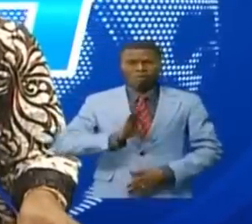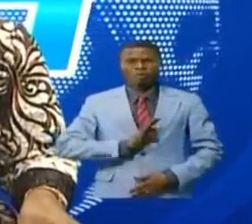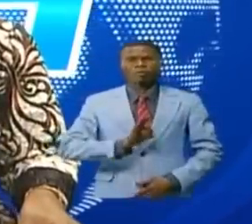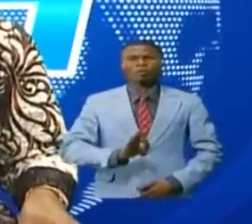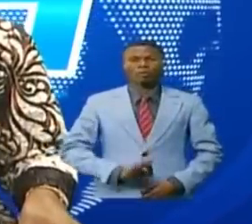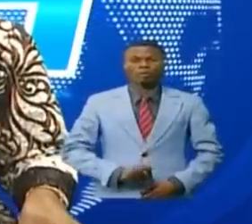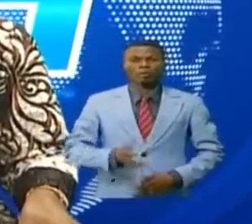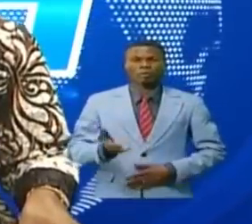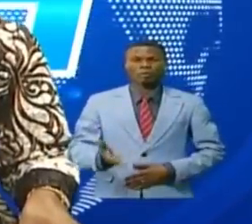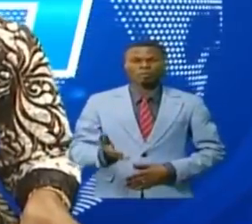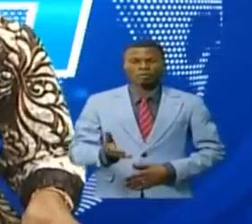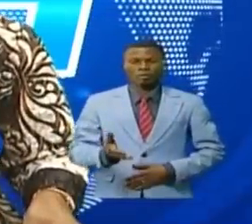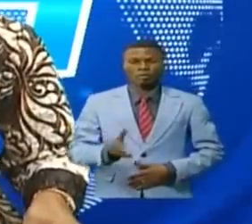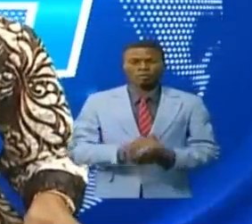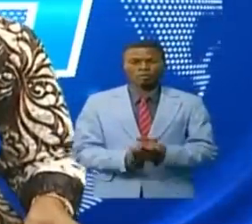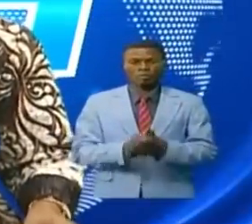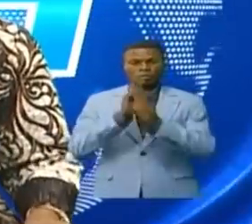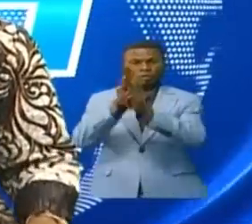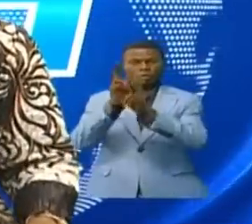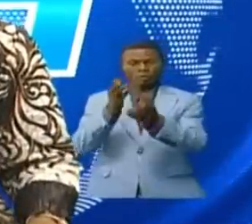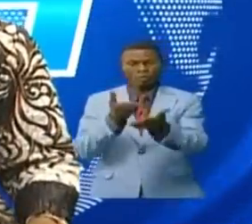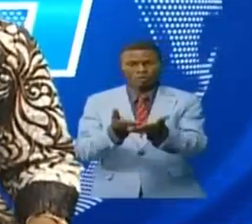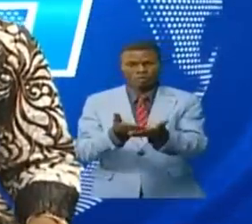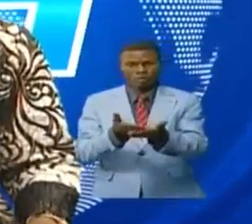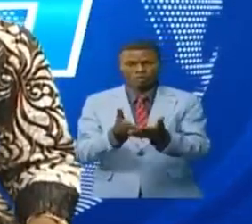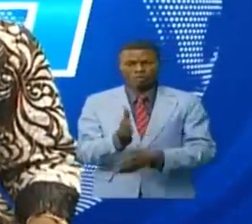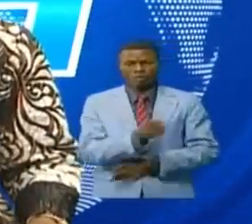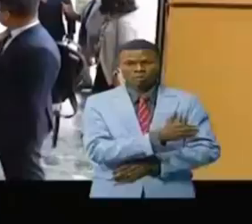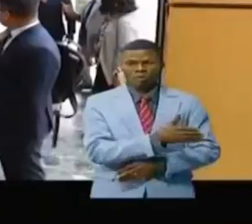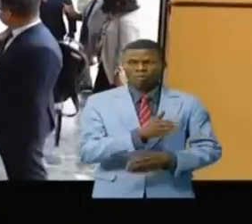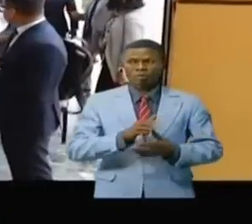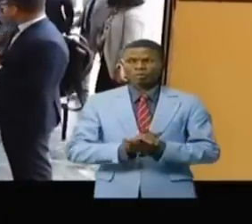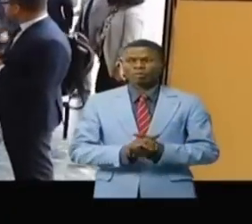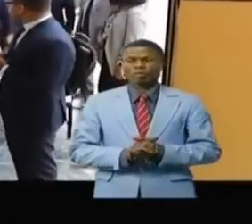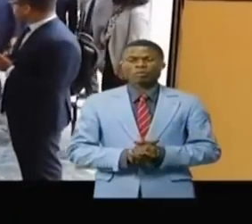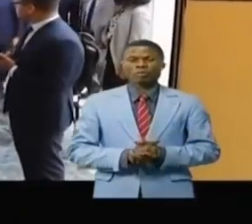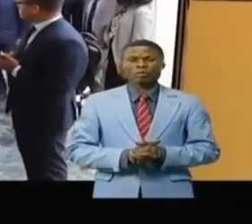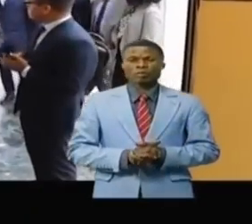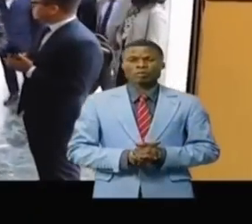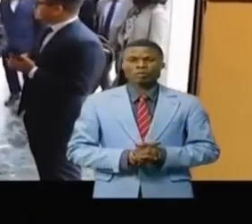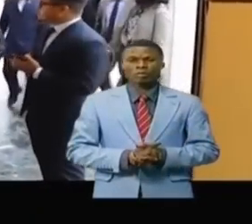Félix-Antoine Tshisekedi Lembo. On fait le point avec Rachel Foutou.